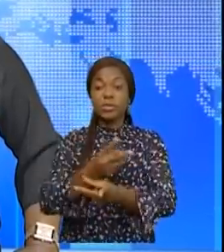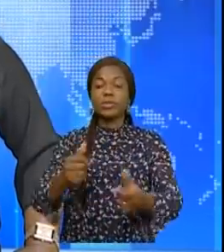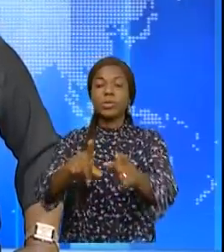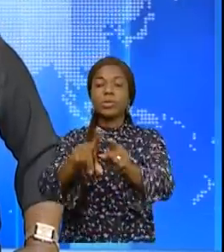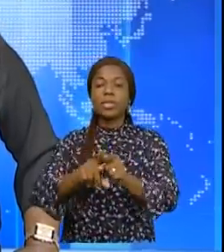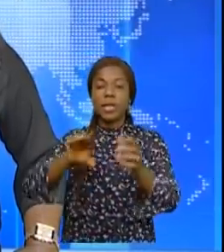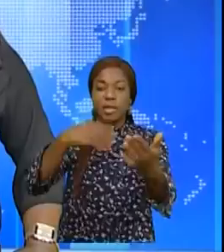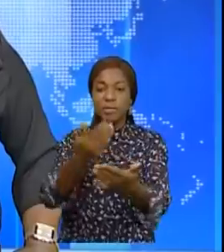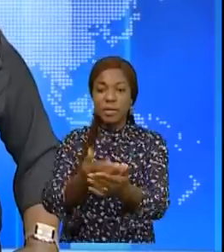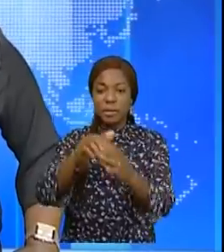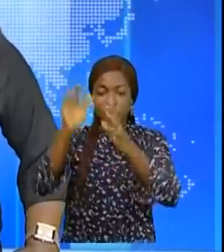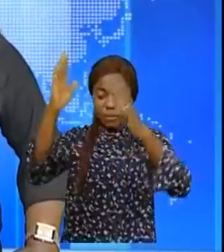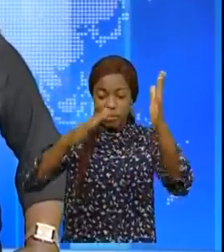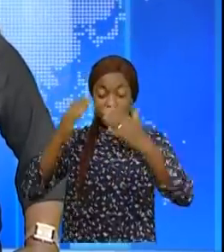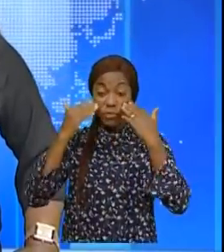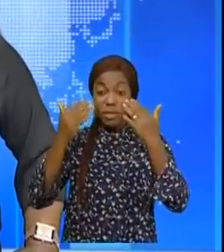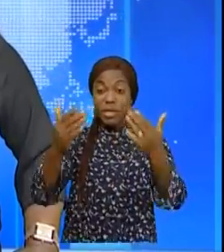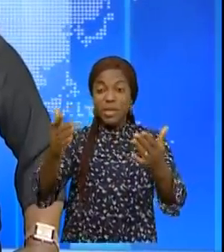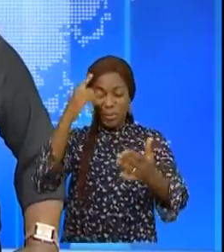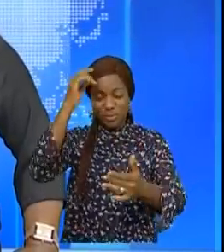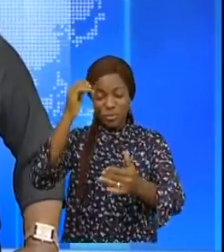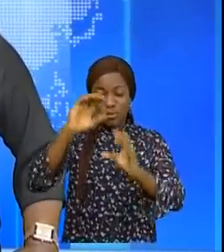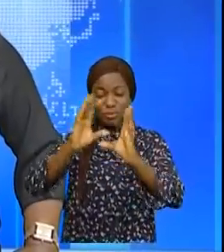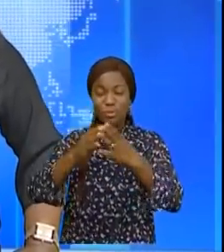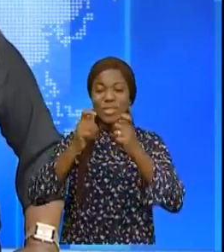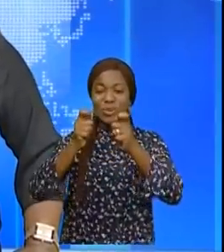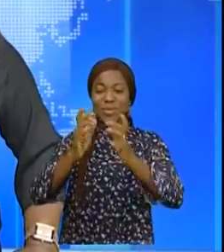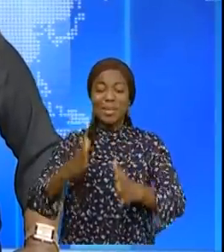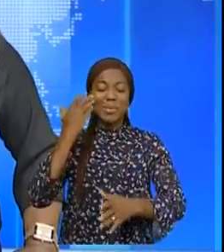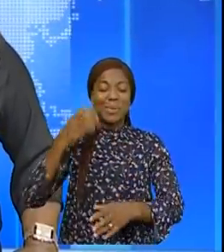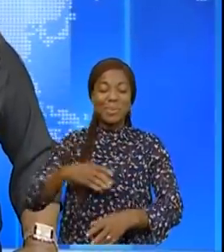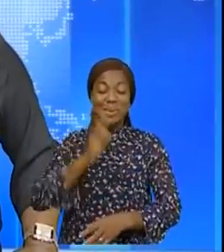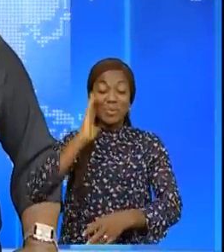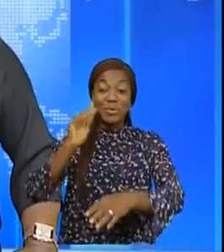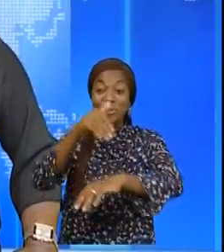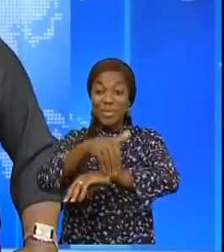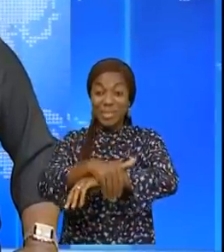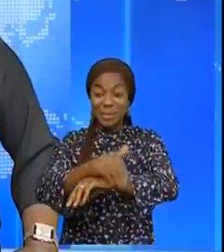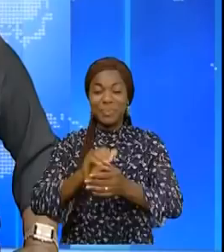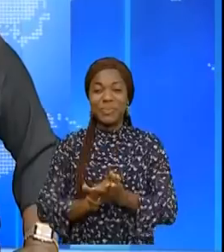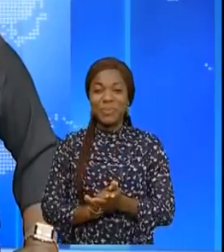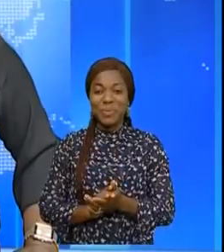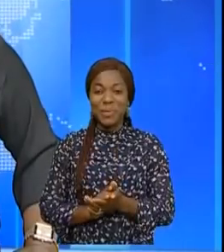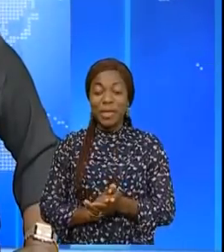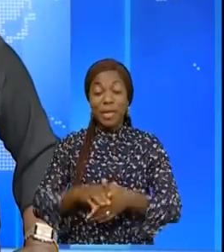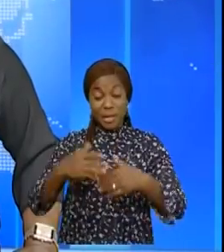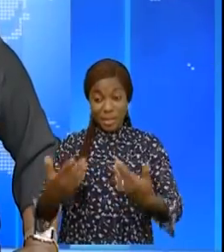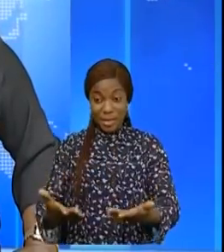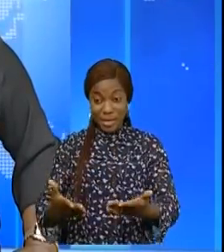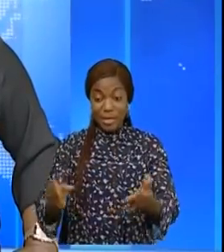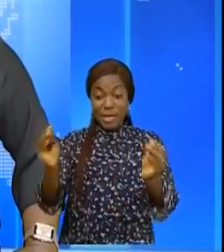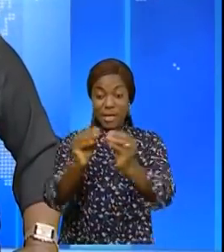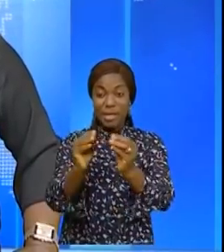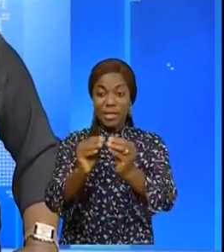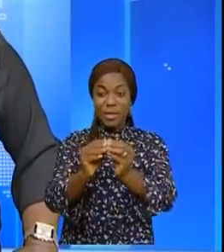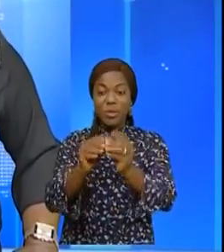avant l'arrivée de la pluie. Voilà pour les titres. Madame, Monsieur, bonsoir. Ballet diplomatique à la primature